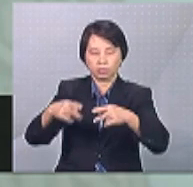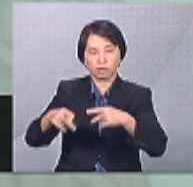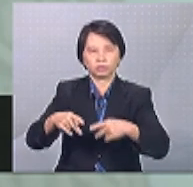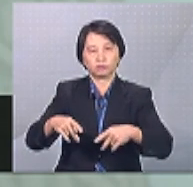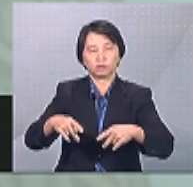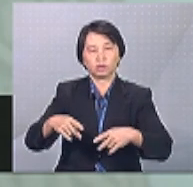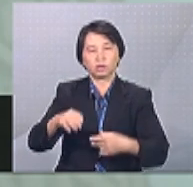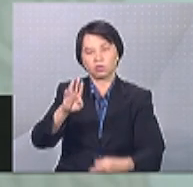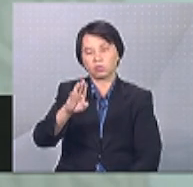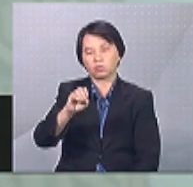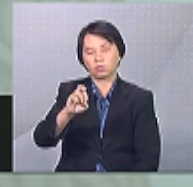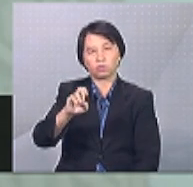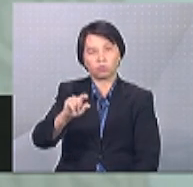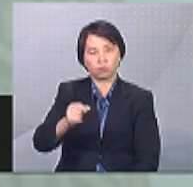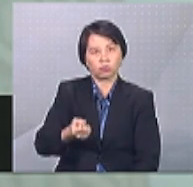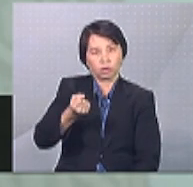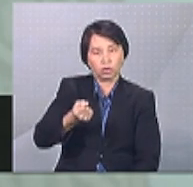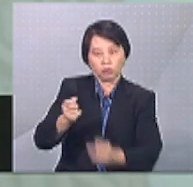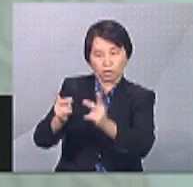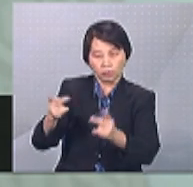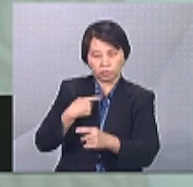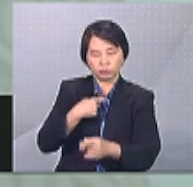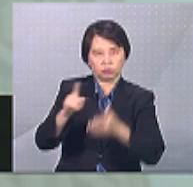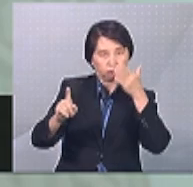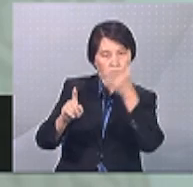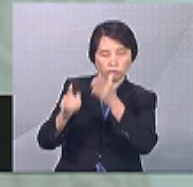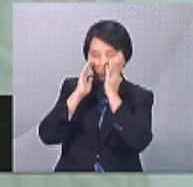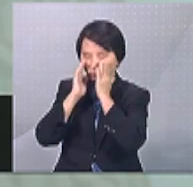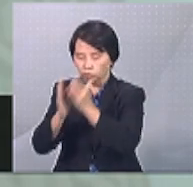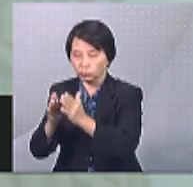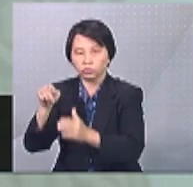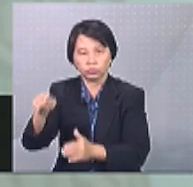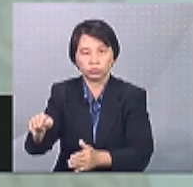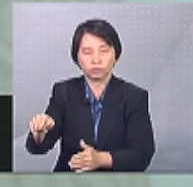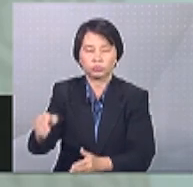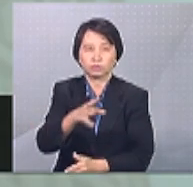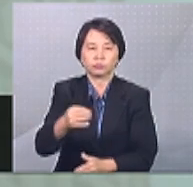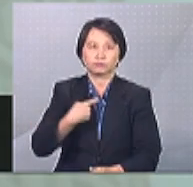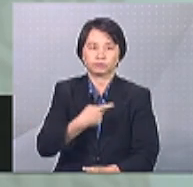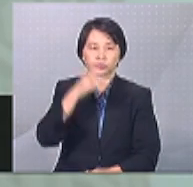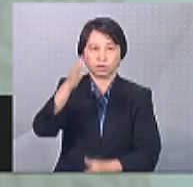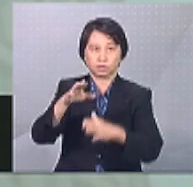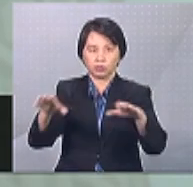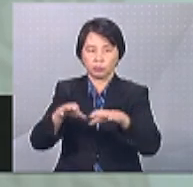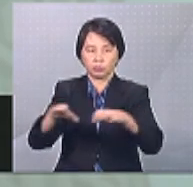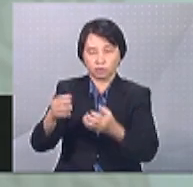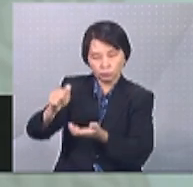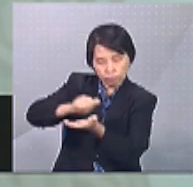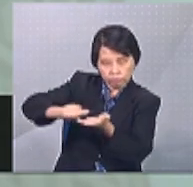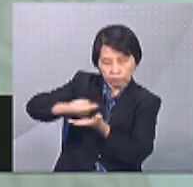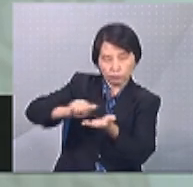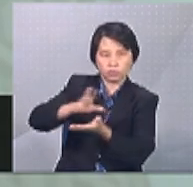atau sebagainya, itu kawasan kita, kita akan tumpukan perhatian kita kat situ dan kita akan melaksanakan saringan